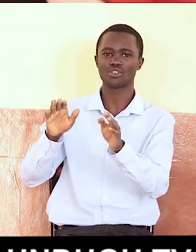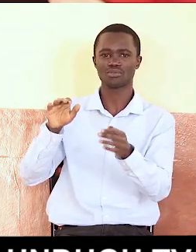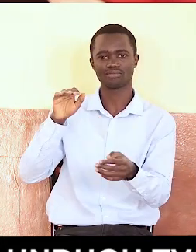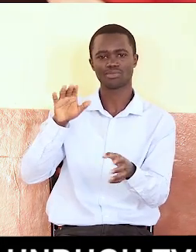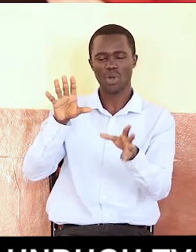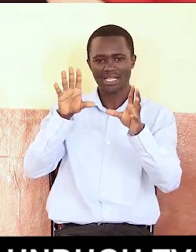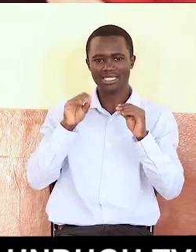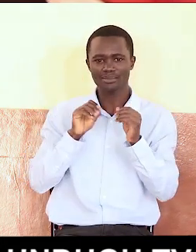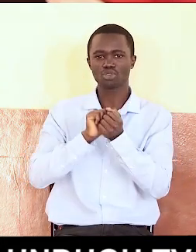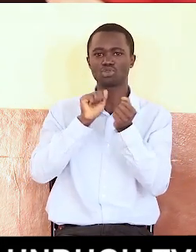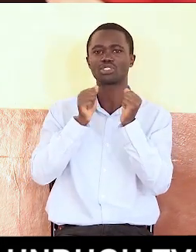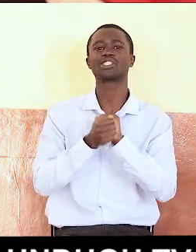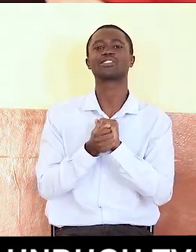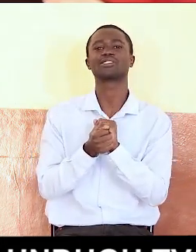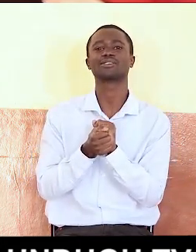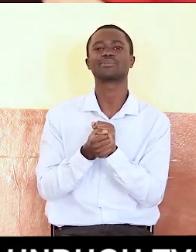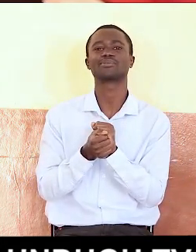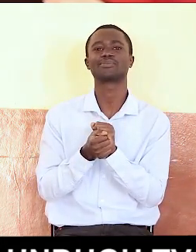ubandilike.